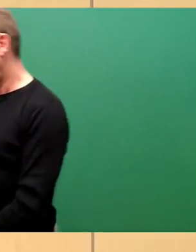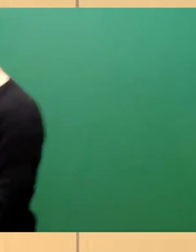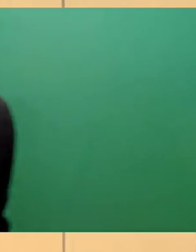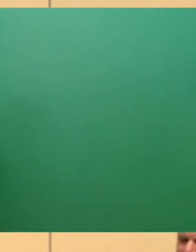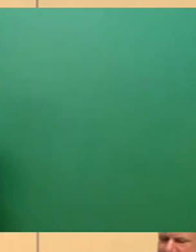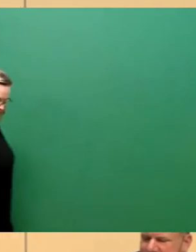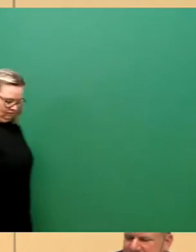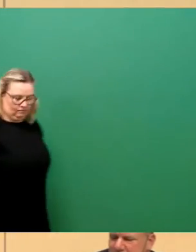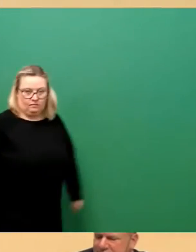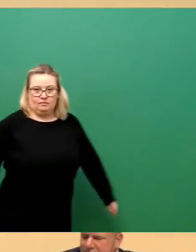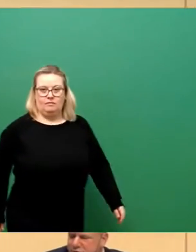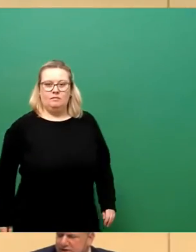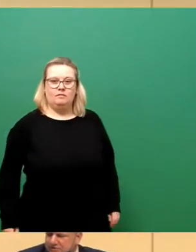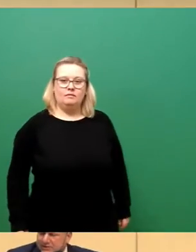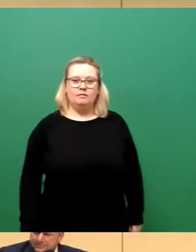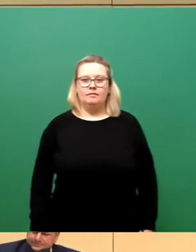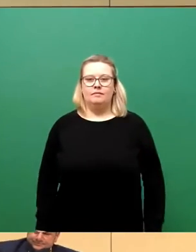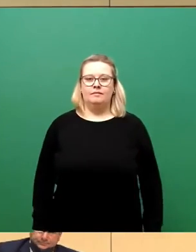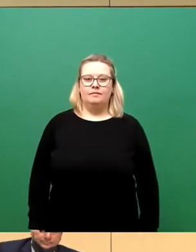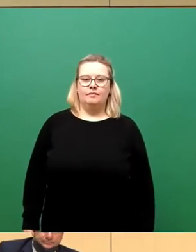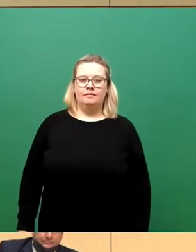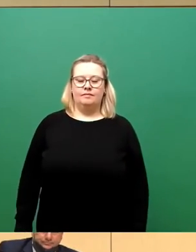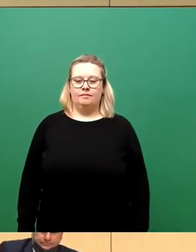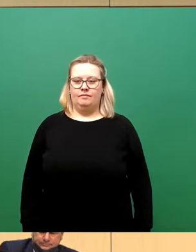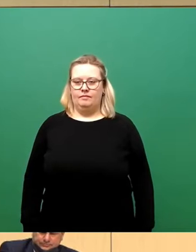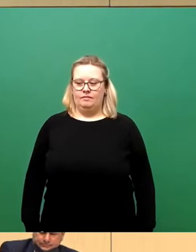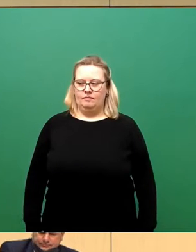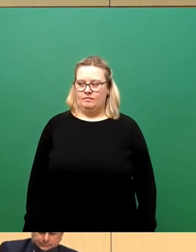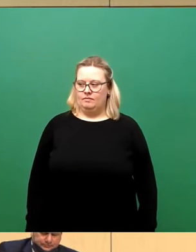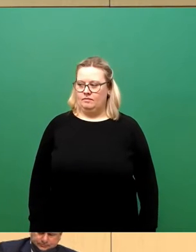Als nächster Redner für die CDU-Fraktion, Herr Fleming.